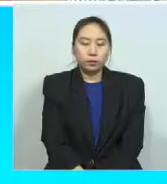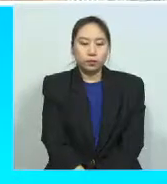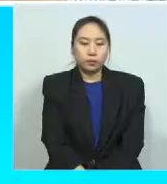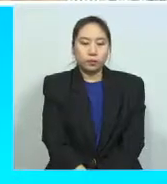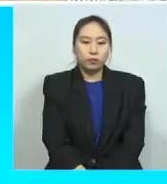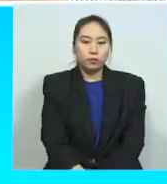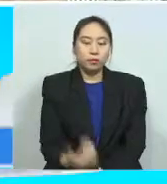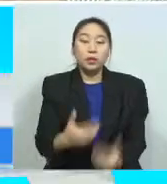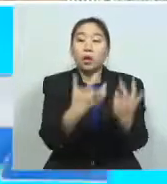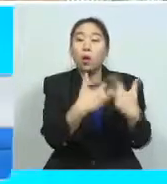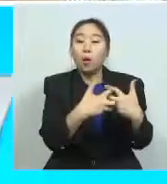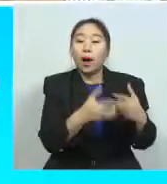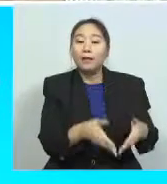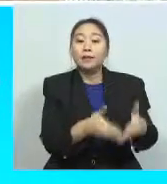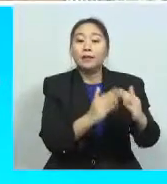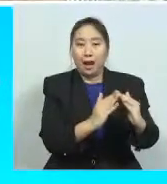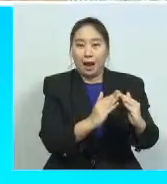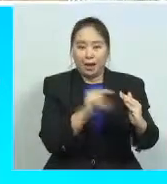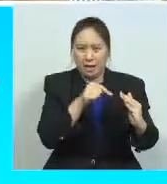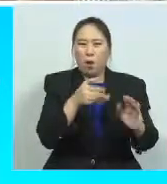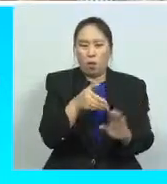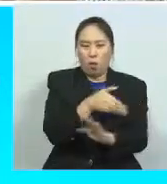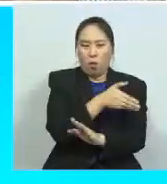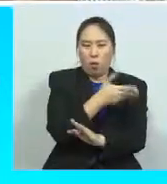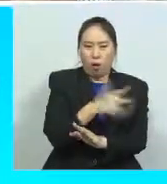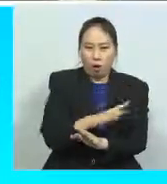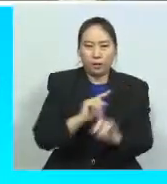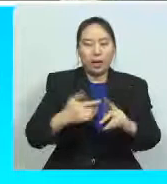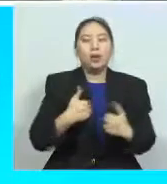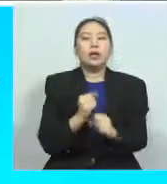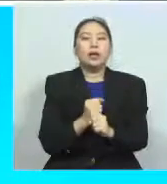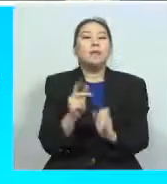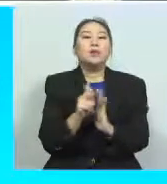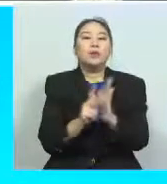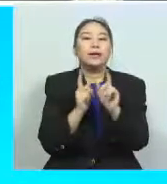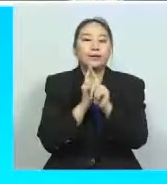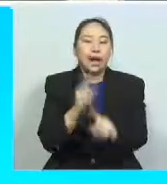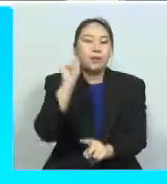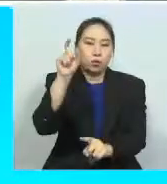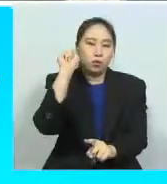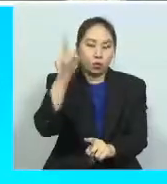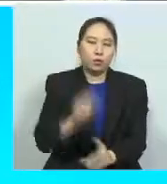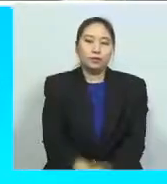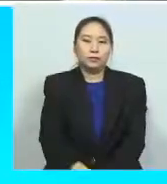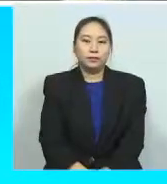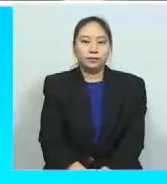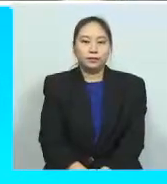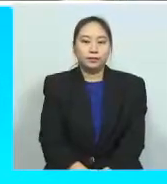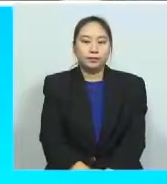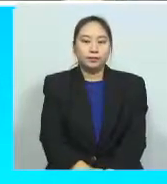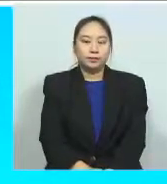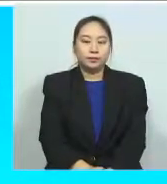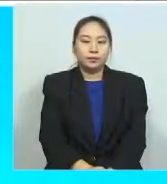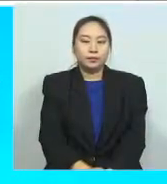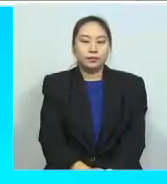ในการตั้งโรงงานเนี่ยเขาตั้งมาก่อนแล้วนะครับว่าแต่ว่าเราก็จะเป็นการตามกฎหมายโดยด่วนที่สุดเท่าที่จะทำได้ตามกฎหมายนะครับท่านนะครับ